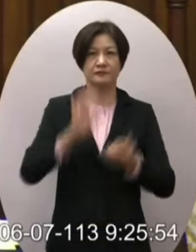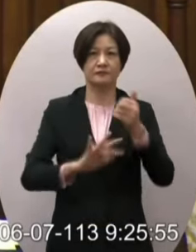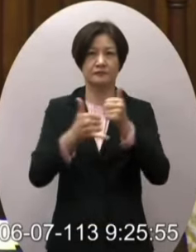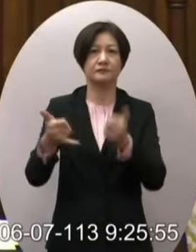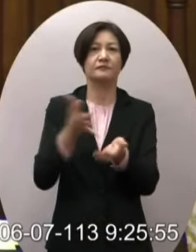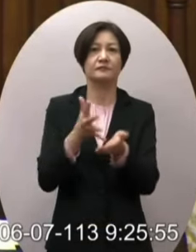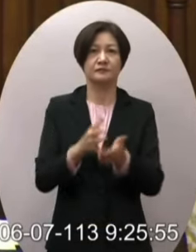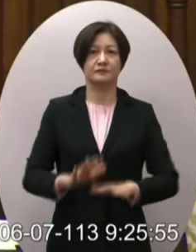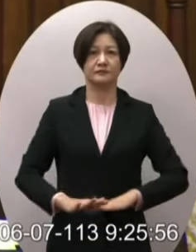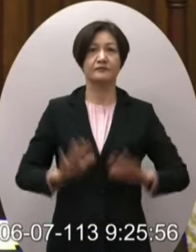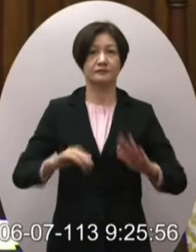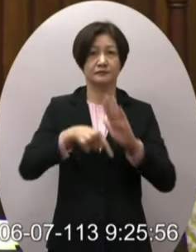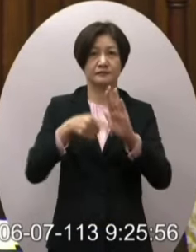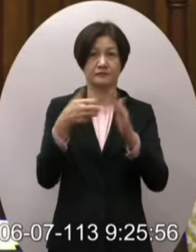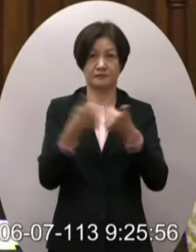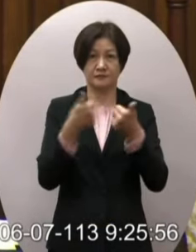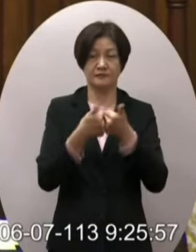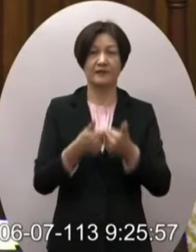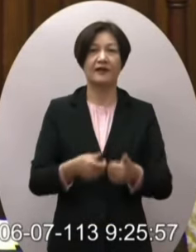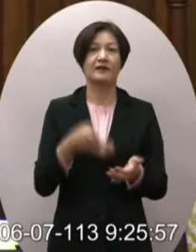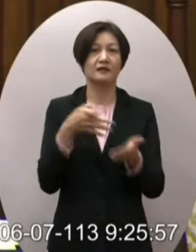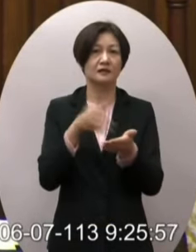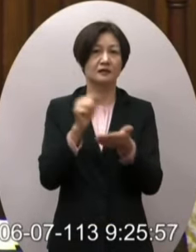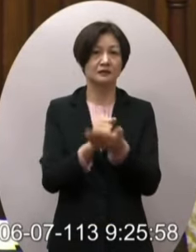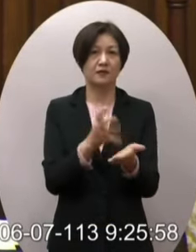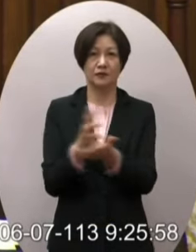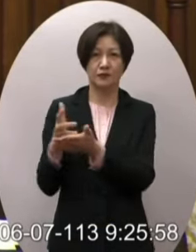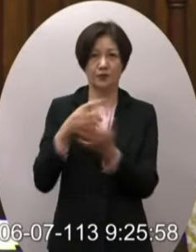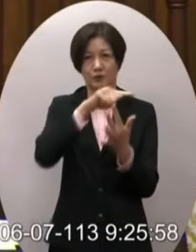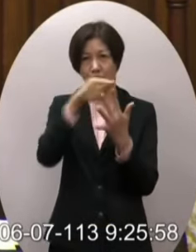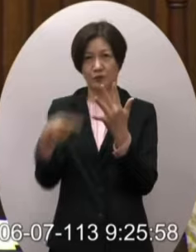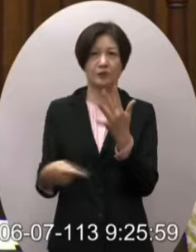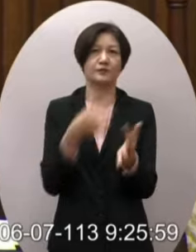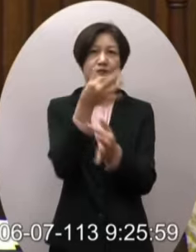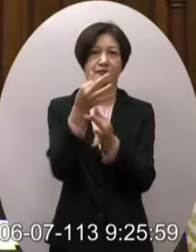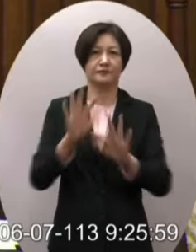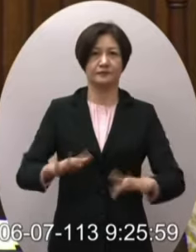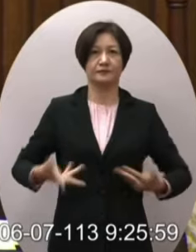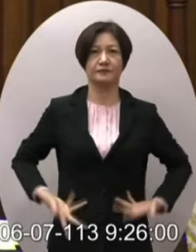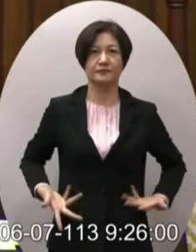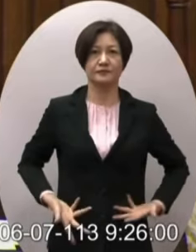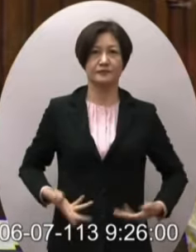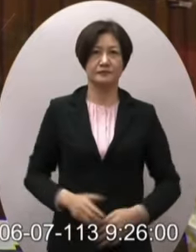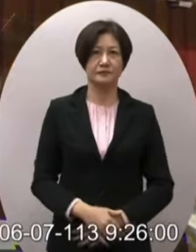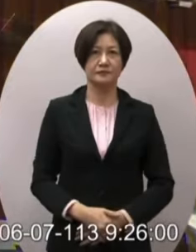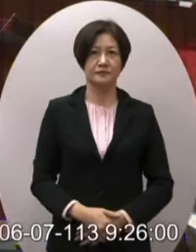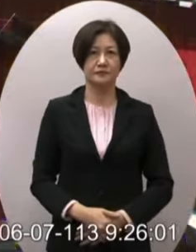发言。报告院会现在登记国事论坛发言的委员均已发言完毕，现在休息。